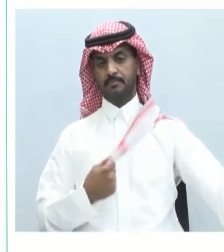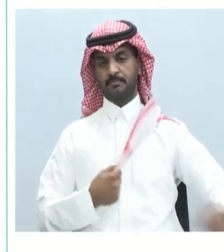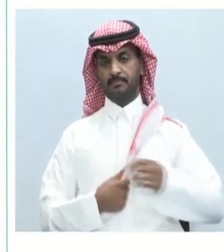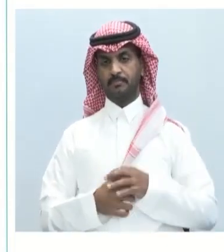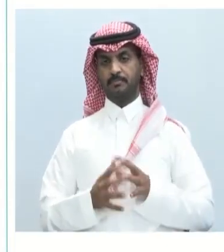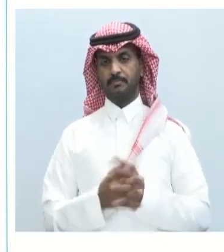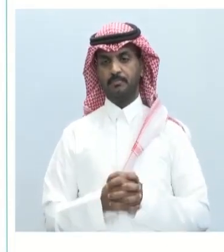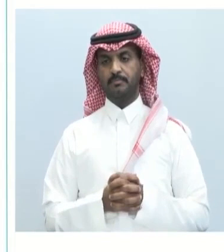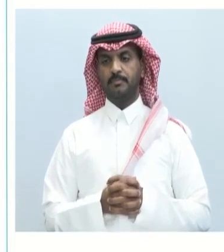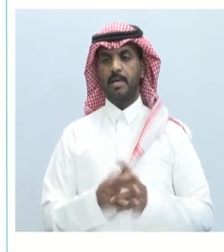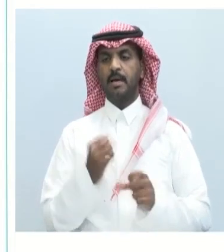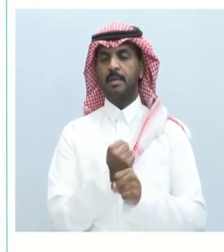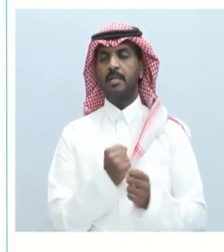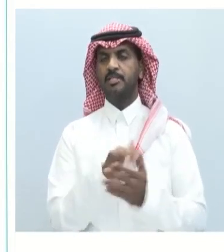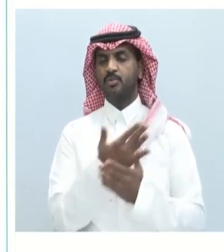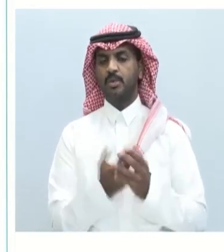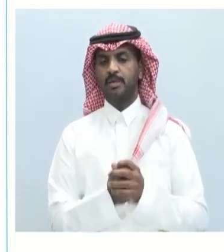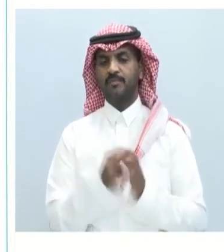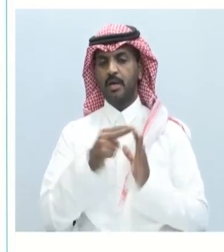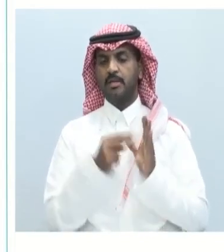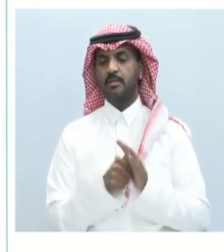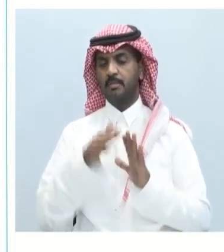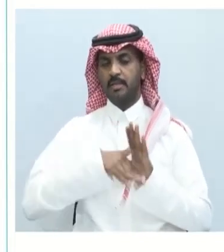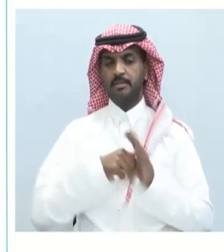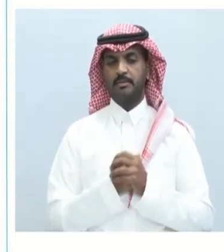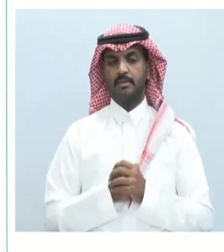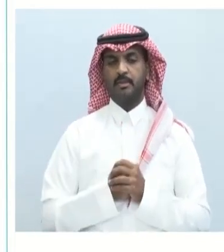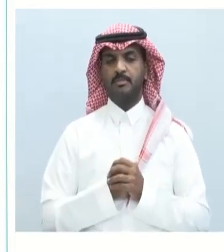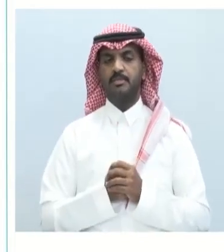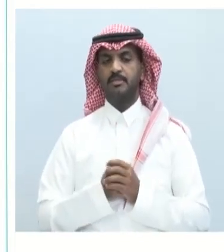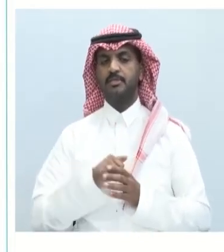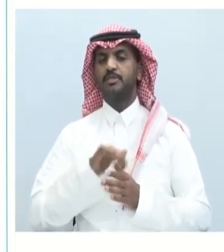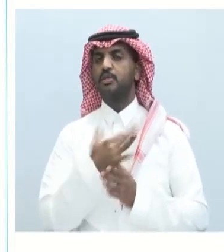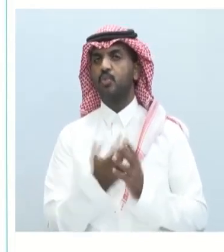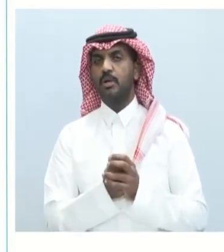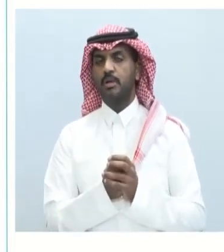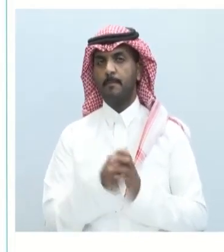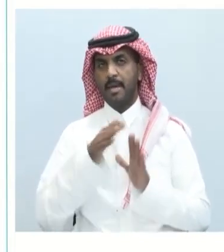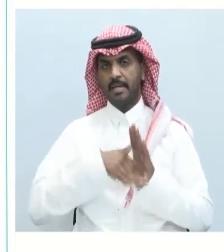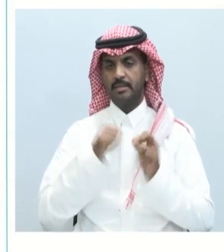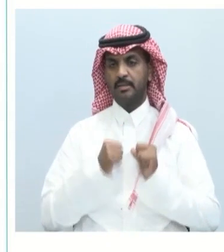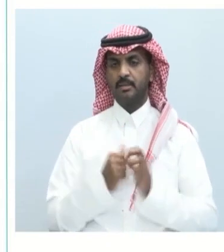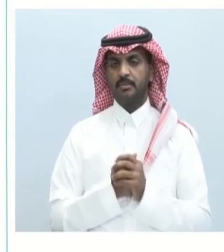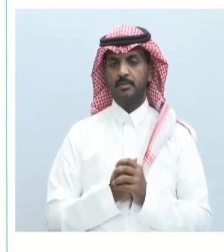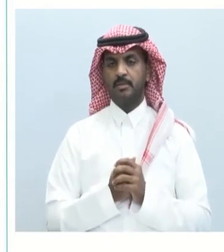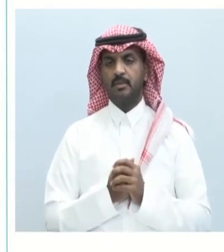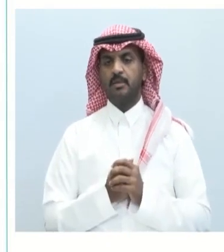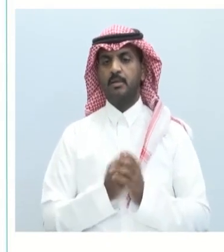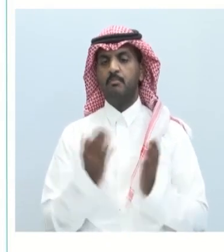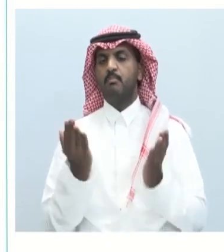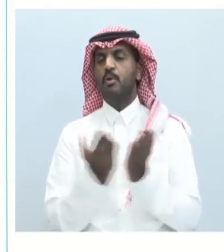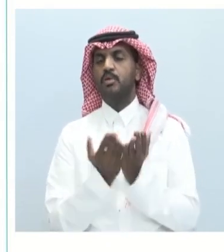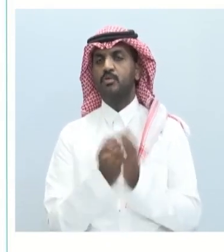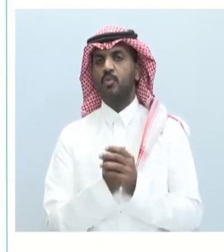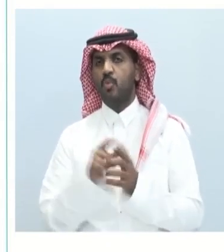ذكرنا ان نقوم بانشاء جدولين في قاعه البيانات كما انشات الجدول بيانات الطلبه احد الجدولين جدول المواد الدراسيه